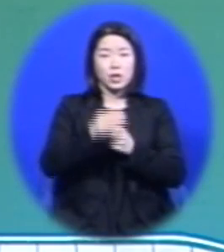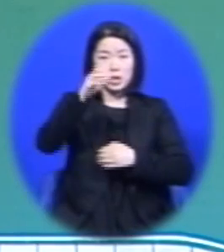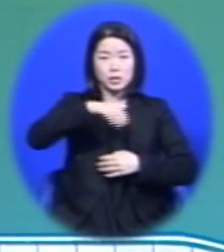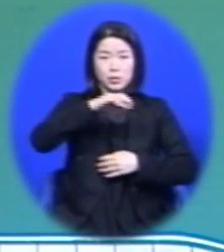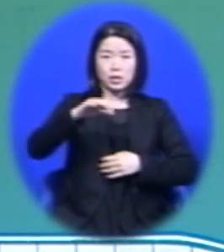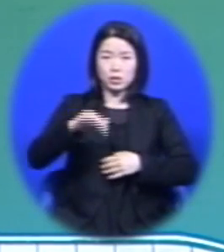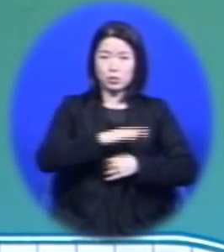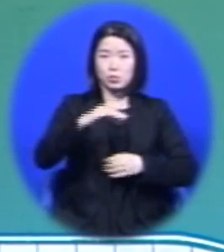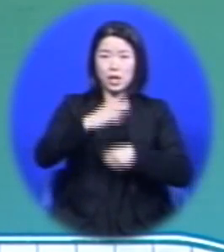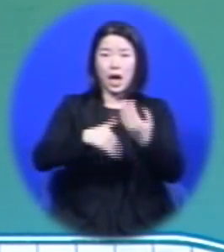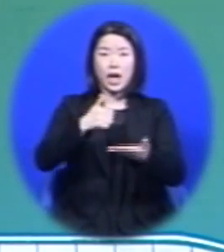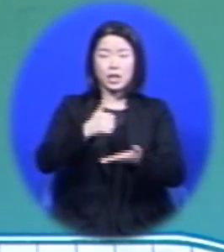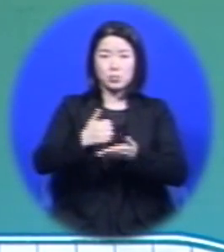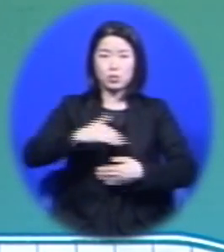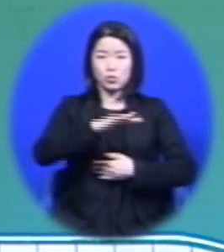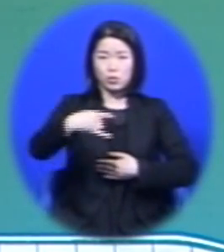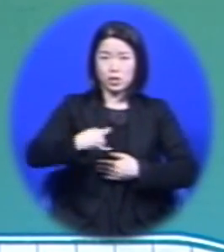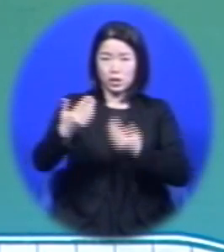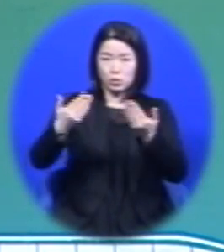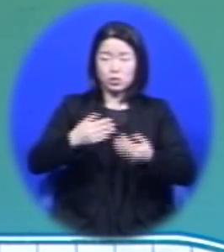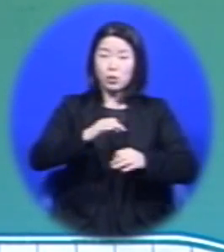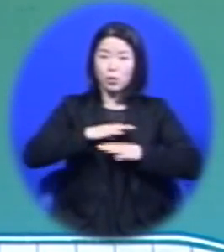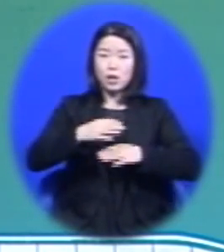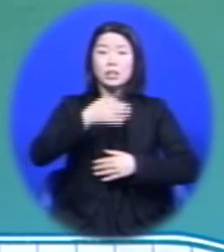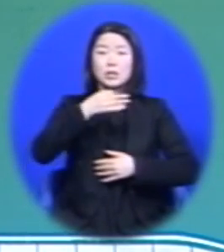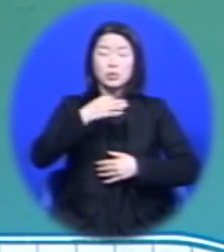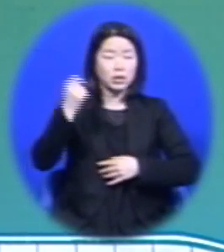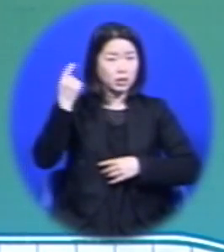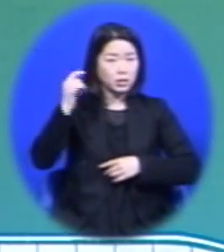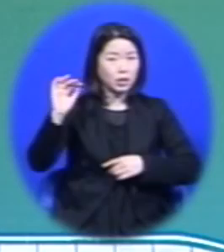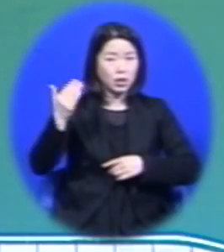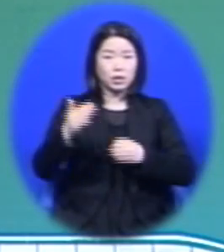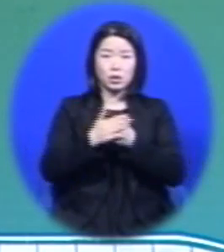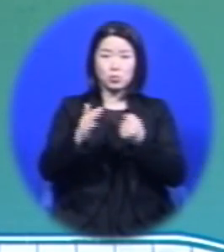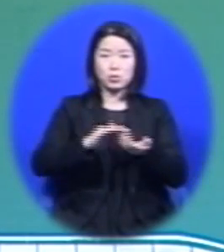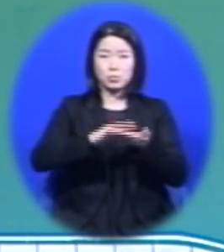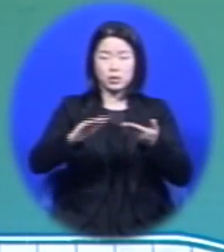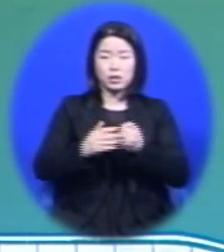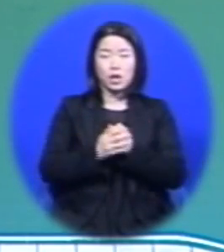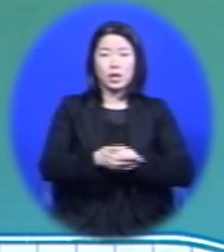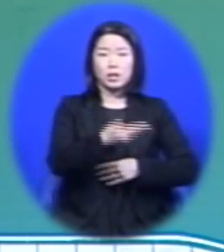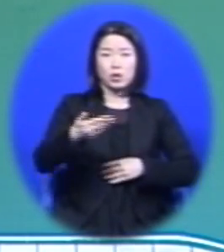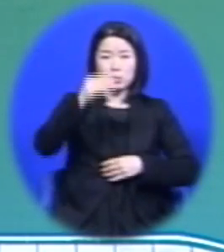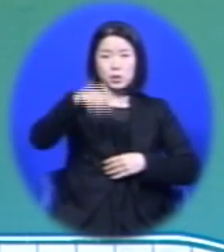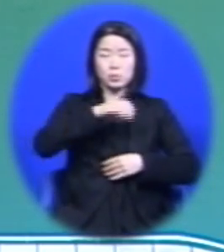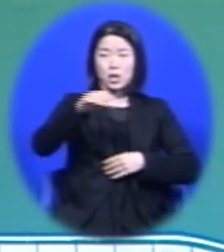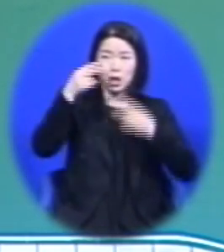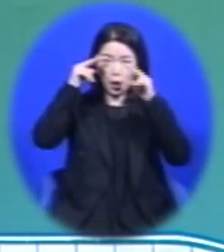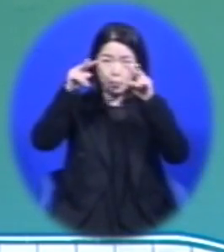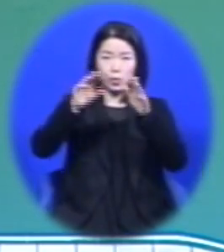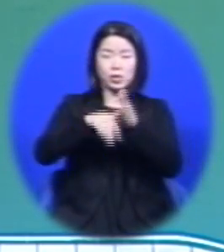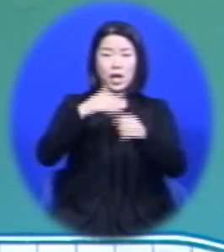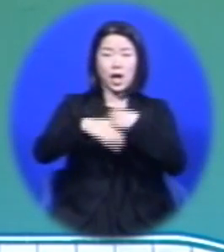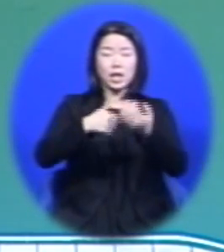우리가 하나님이 우리에게 주시는 놀라운 음성을 듣게 되기 때문입니다. 여러분의 십자가를 바라보시면